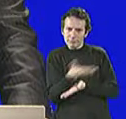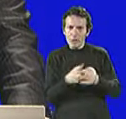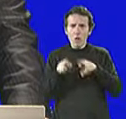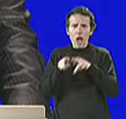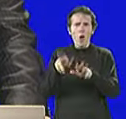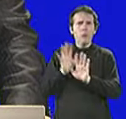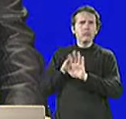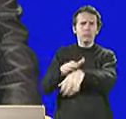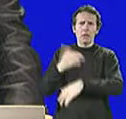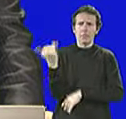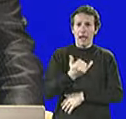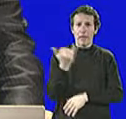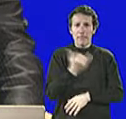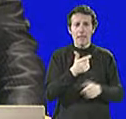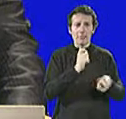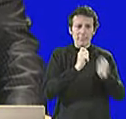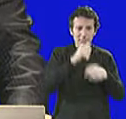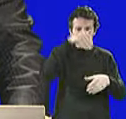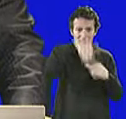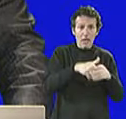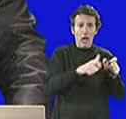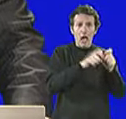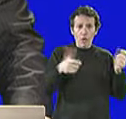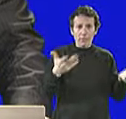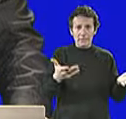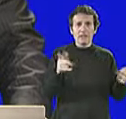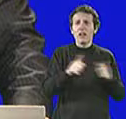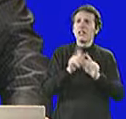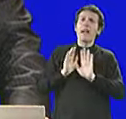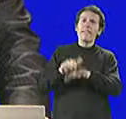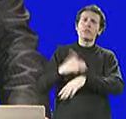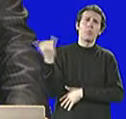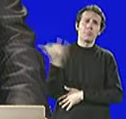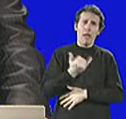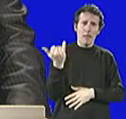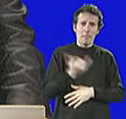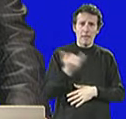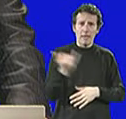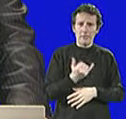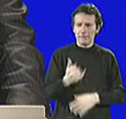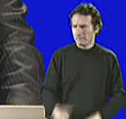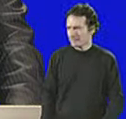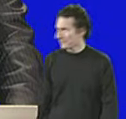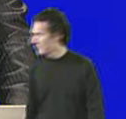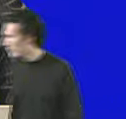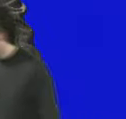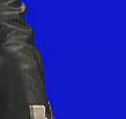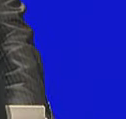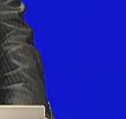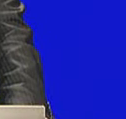rue, dans la négociation et pas dans la manifestation.